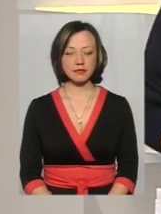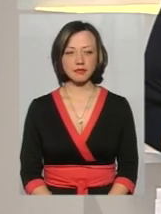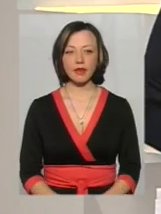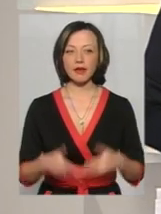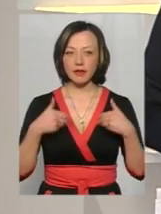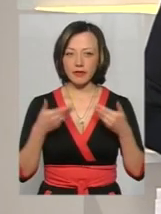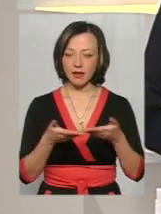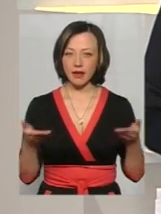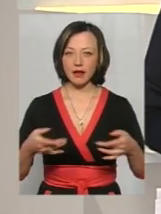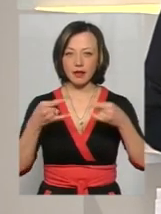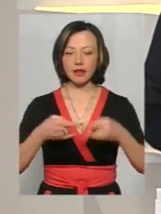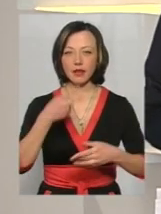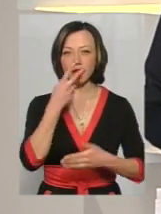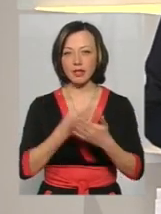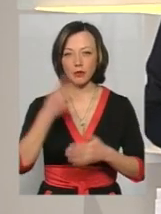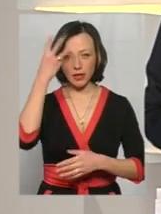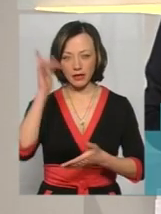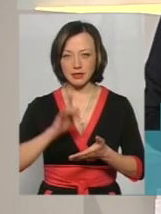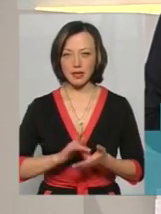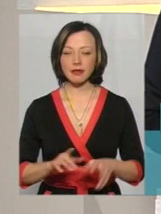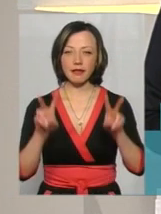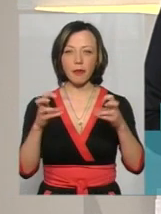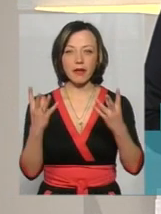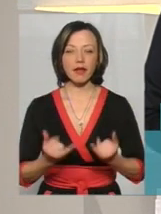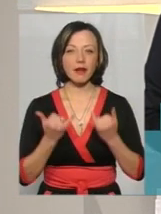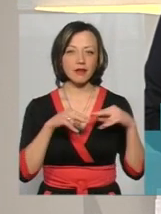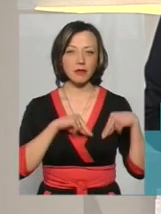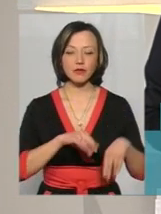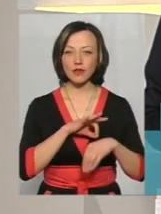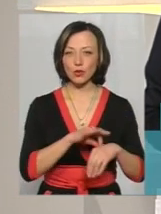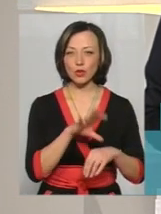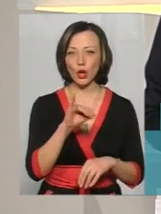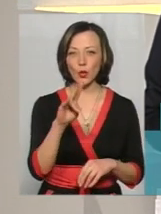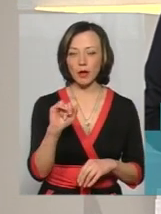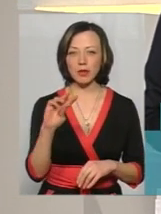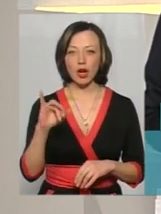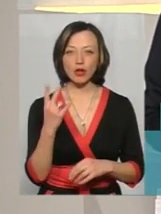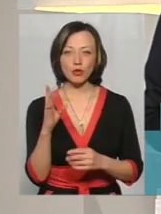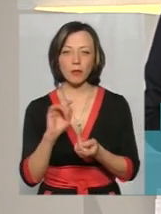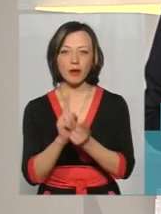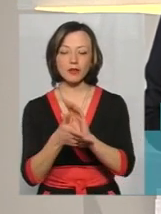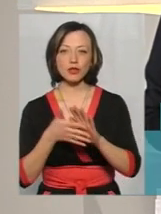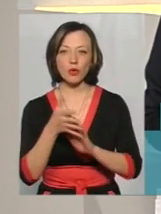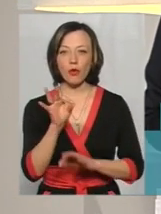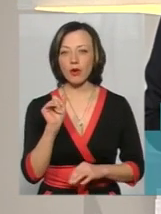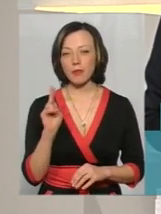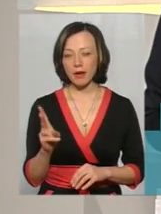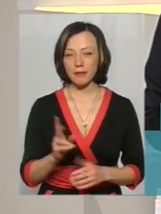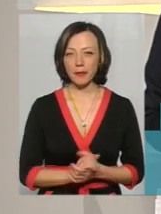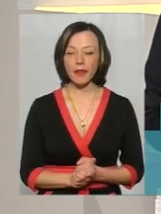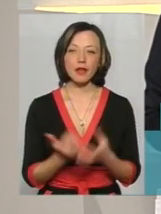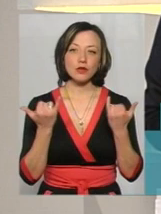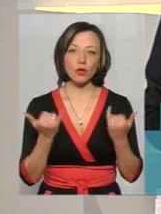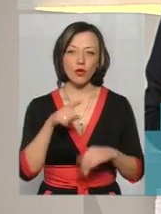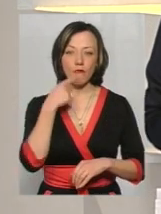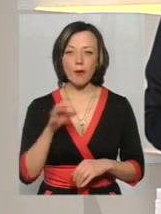Мої вітання телеглядачам «Поділля Центр». В ефірі «Тема дня». Сьогодні для вас у студії працює ведуча Юна Мітрашко, переклад на мову жестів Ольга Рибак.